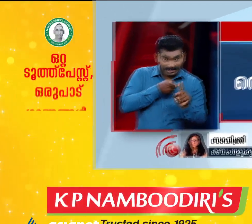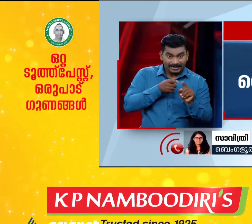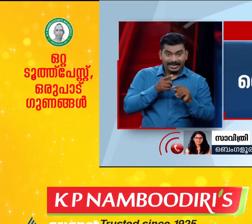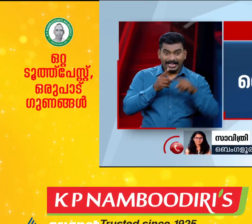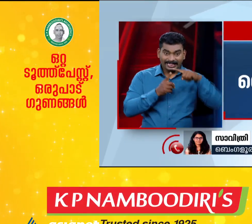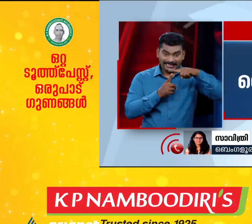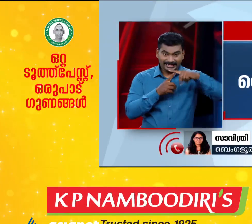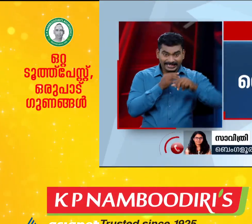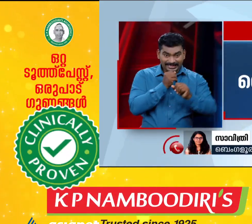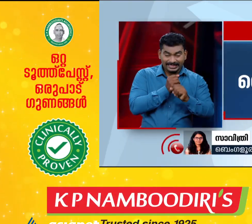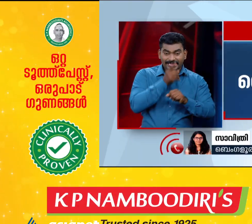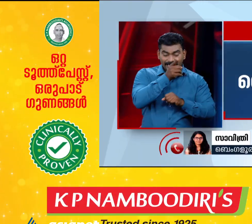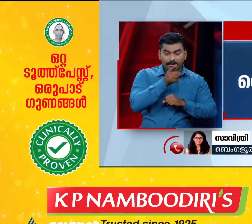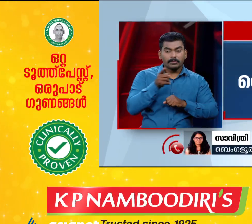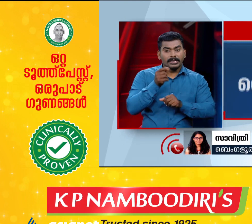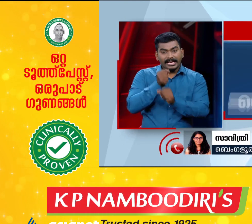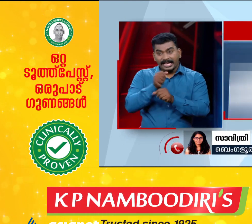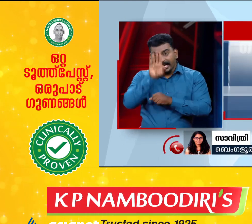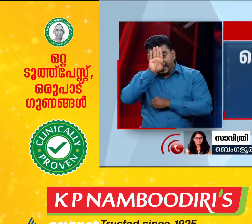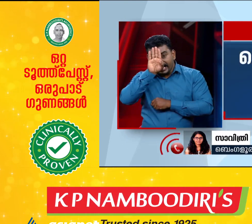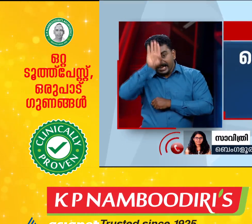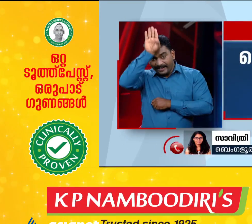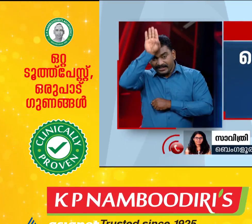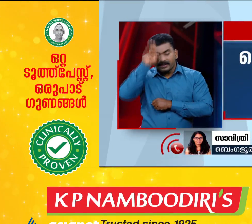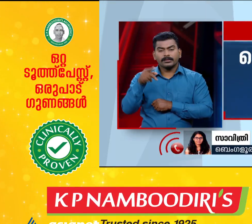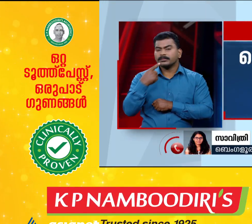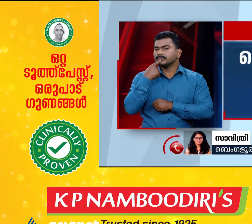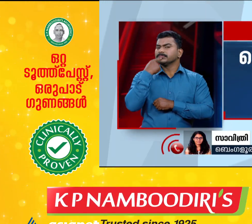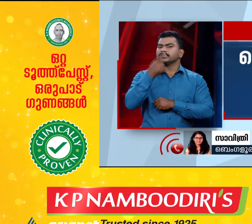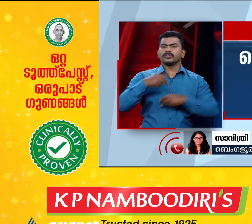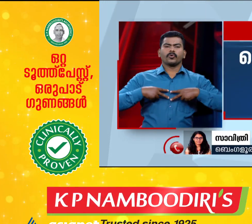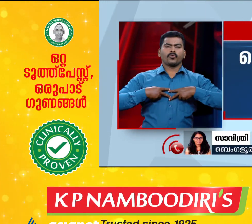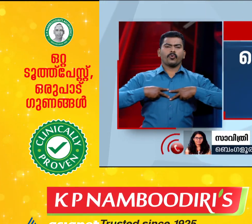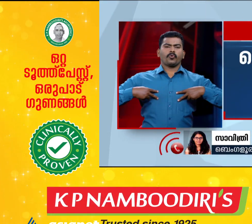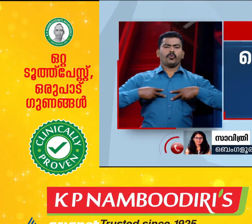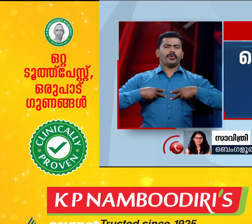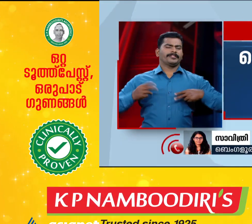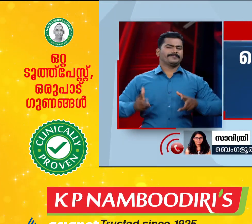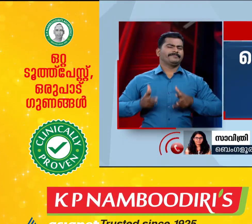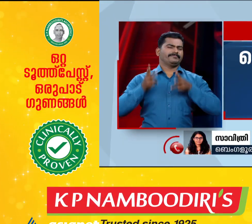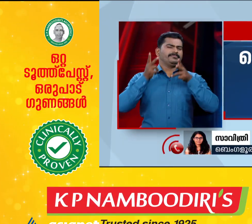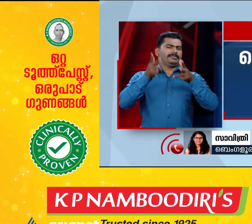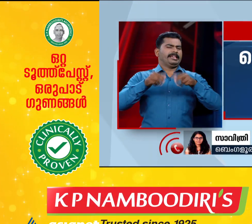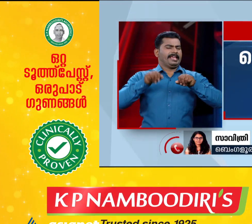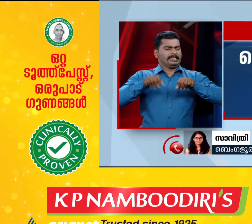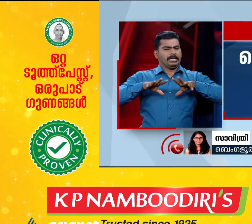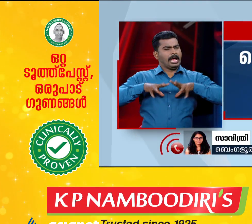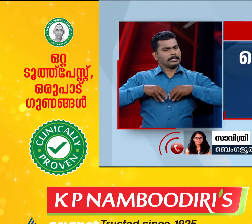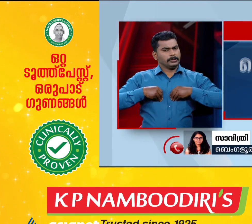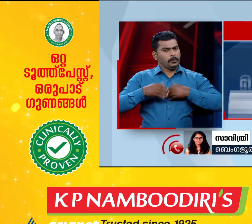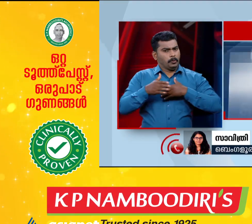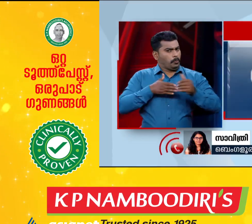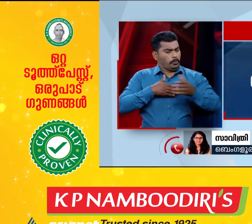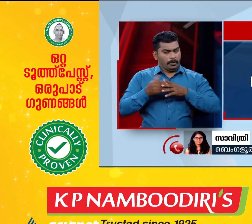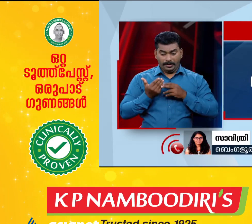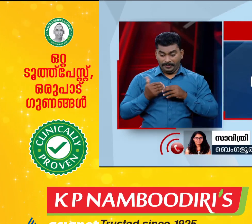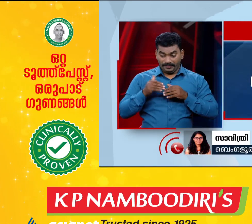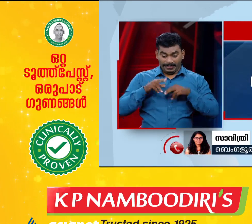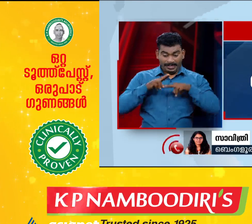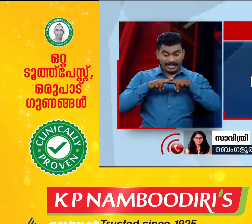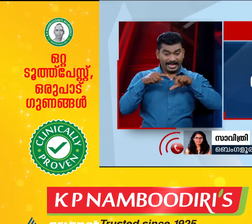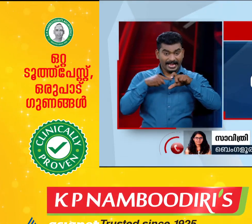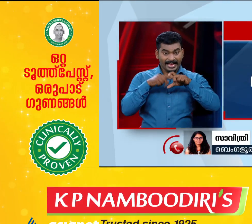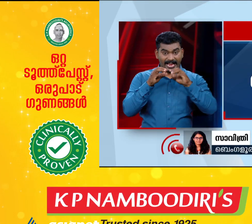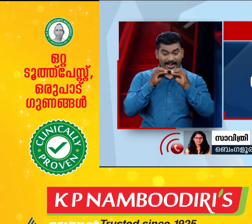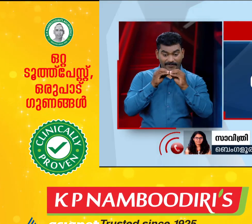സർക്കാരിന് ലഭിച്ചിട്ടില്ല. പക്ഷേ ഈ കോടതി കയറിയതോടുകൂടി, ഇന്ന് ഉച്ചയോടുകൂടി രാജ്ഭവനിൽ നിന്ന് February 3 നടക്കാനിരിക്കുന്ന ഗവർണറുടെ നയപ്രഖ്യാപന